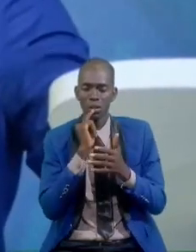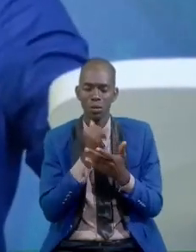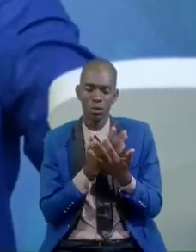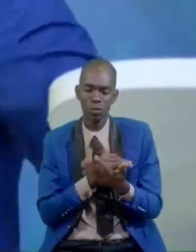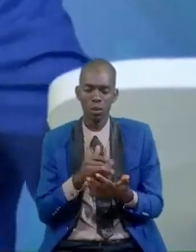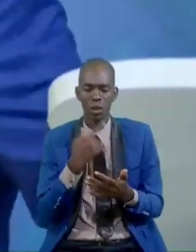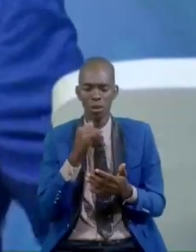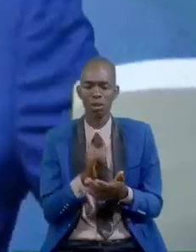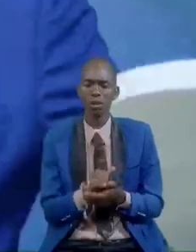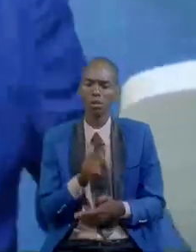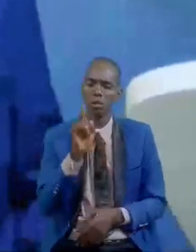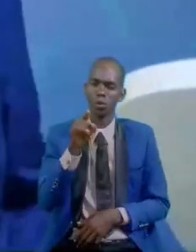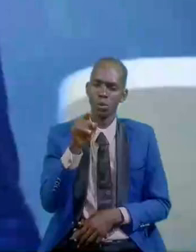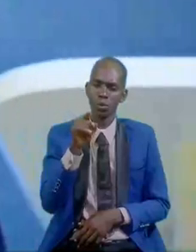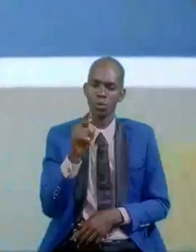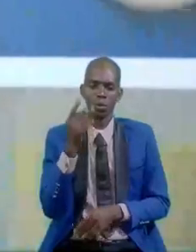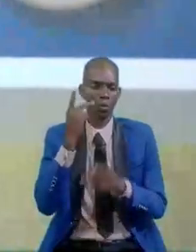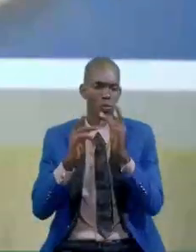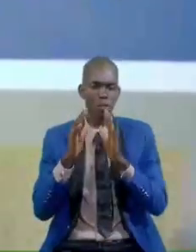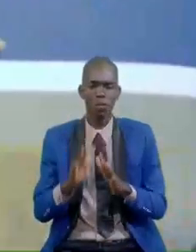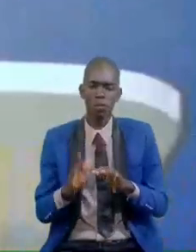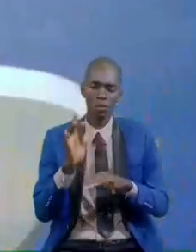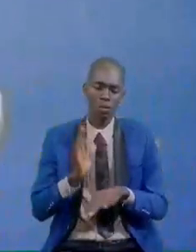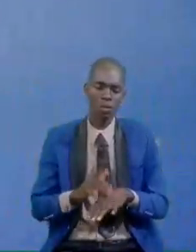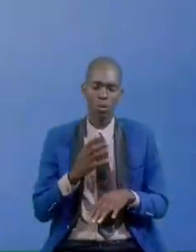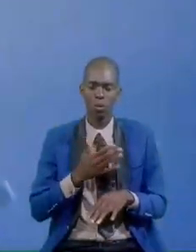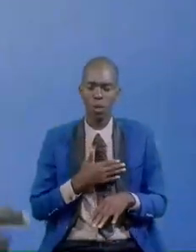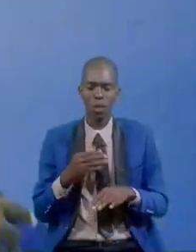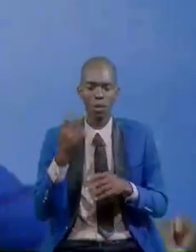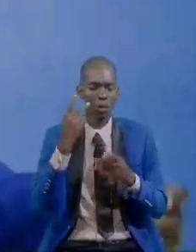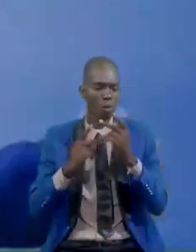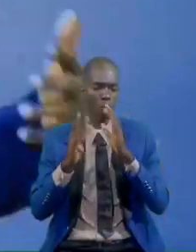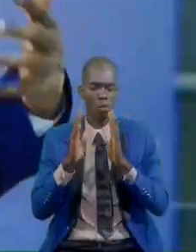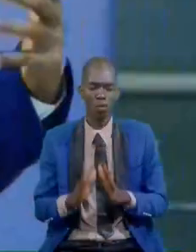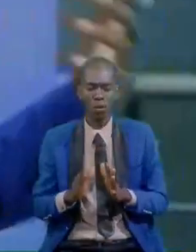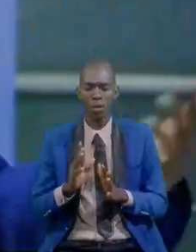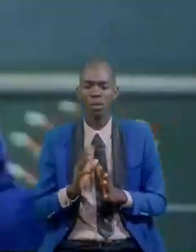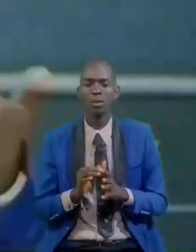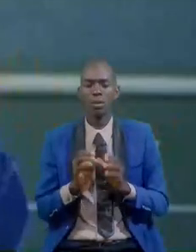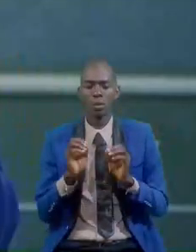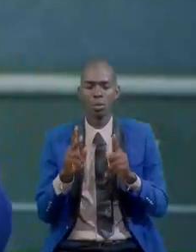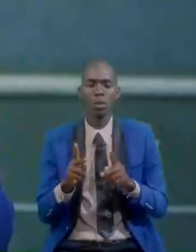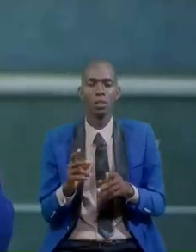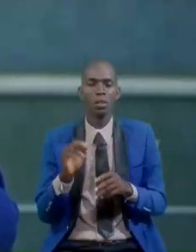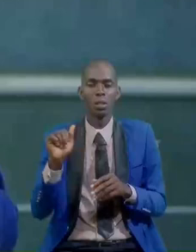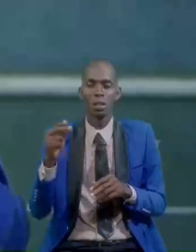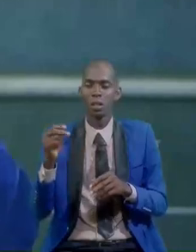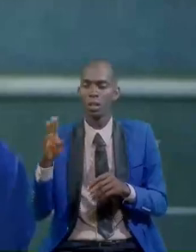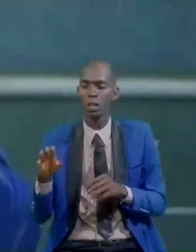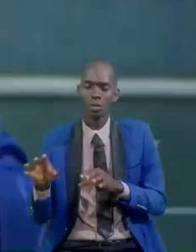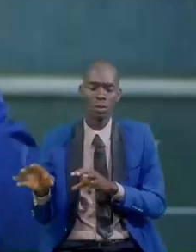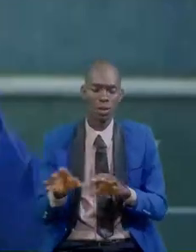débarrassé de mes prophètes. Achab est venu à la maison me dire que voici ce que tu as fait à